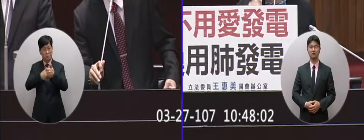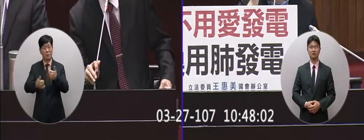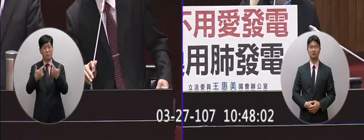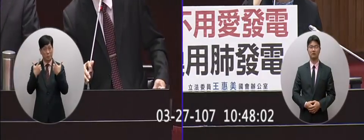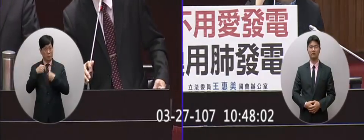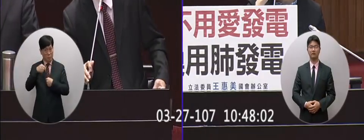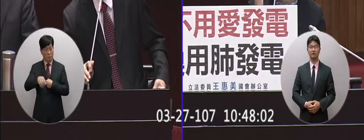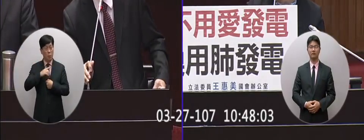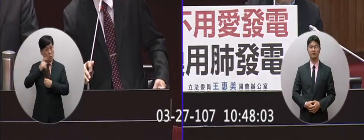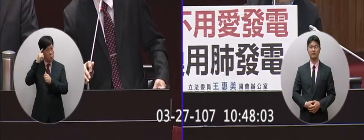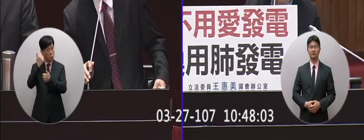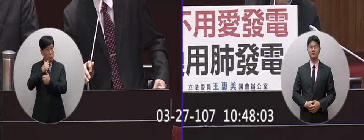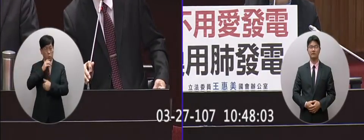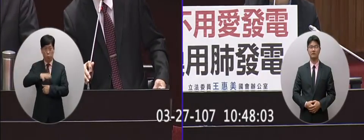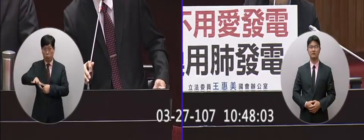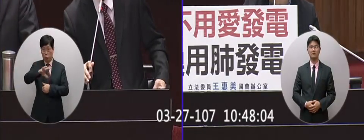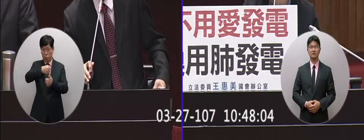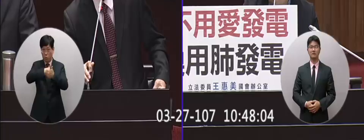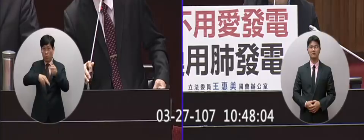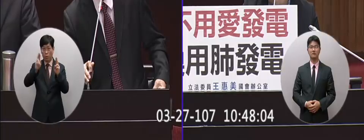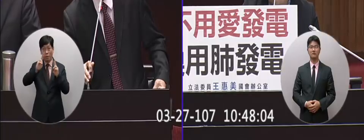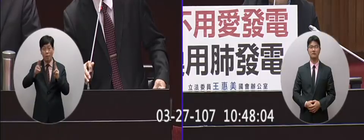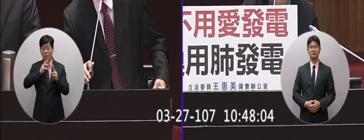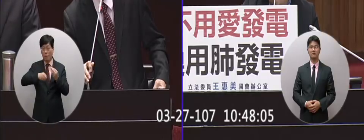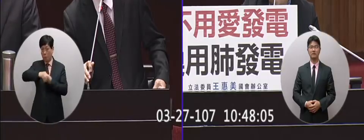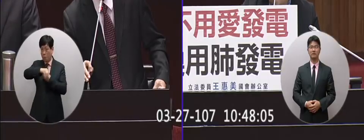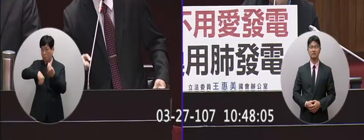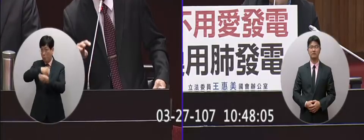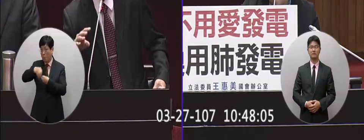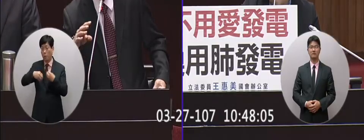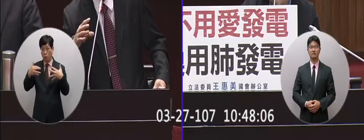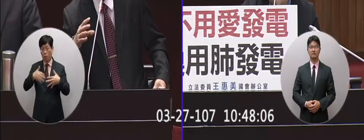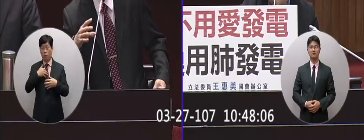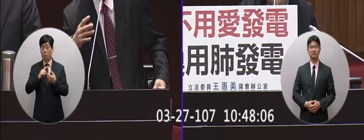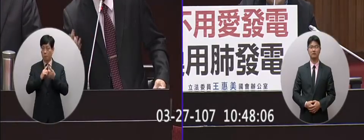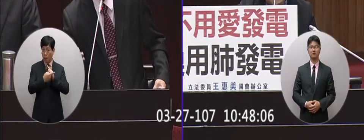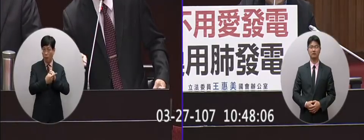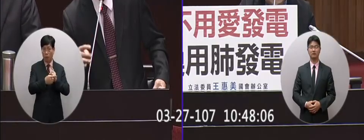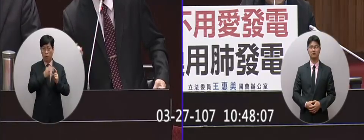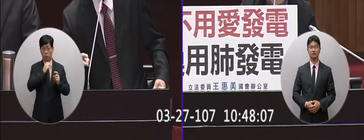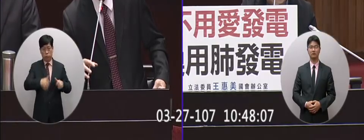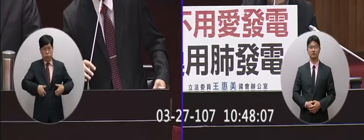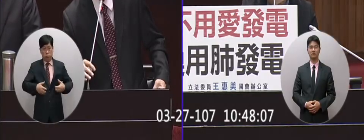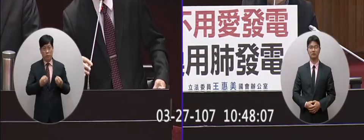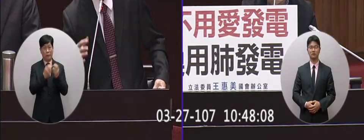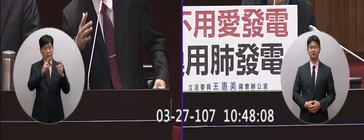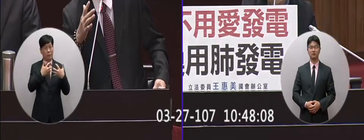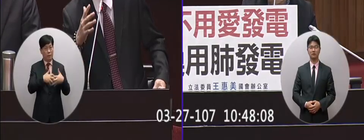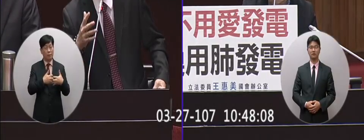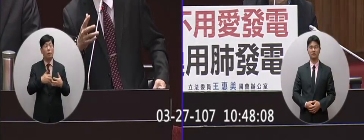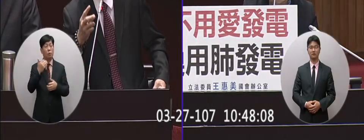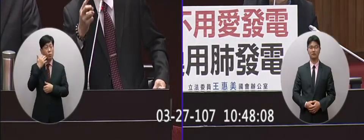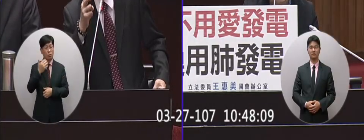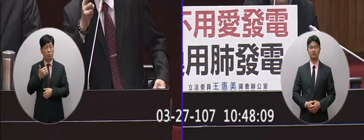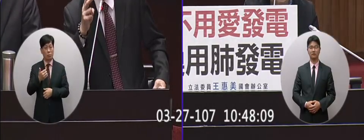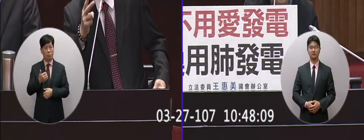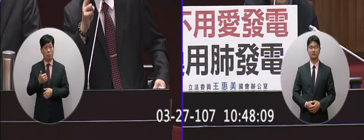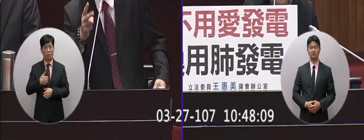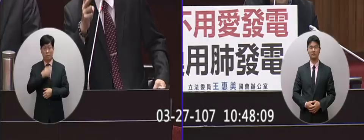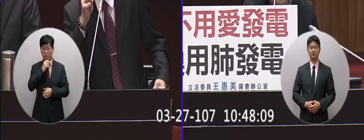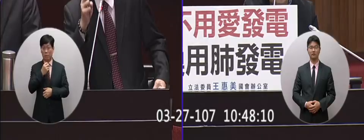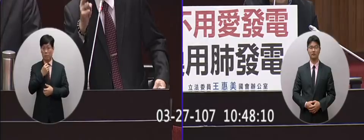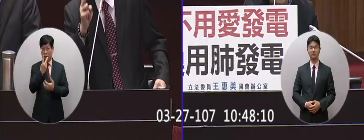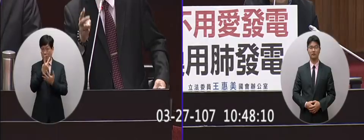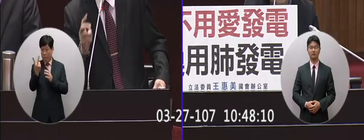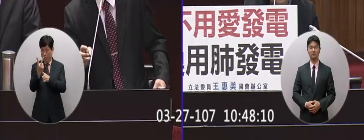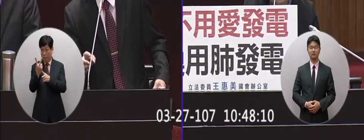为这部分我们也考虑到整个系统电力的调度啊，我们会把它转化成紧急的发电机组。如果说这两